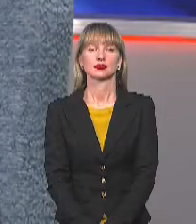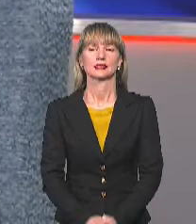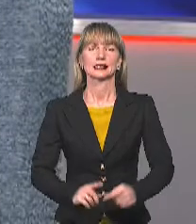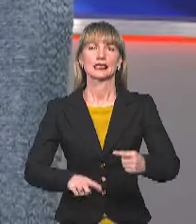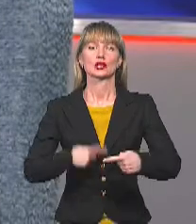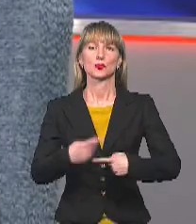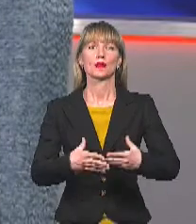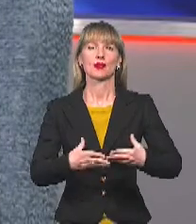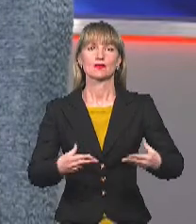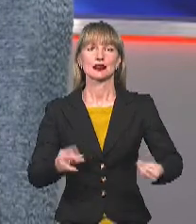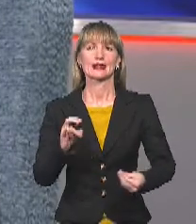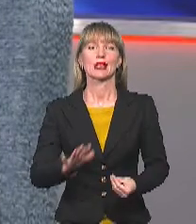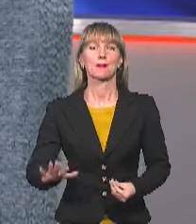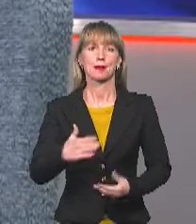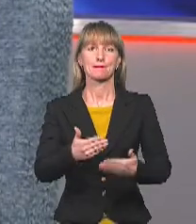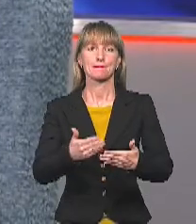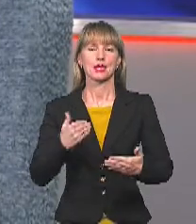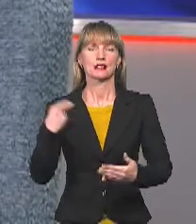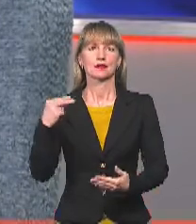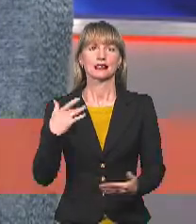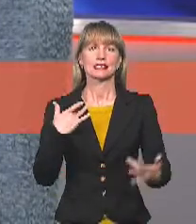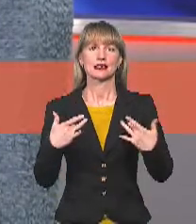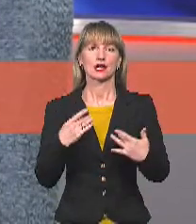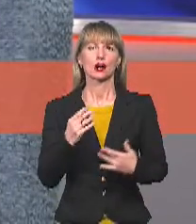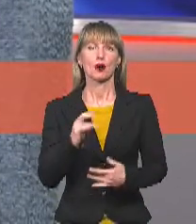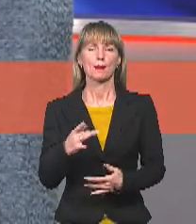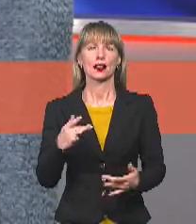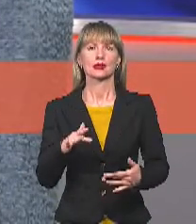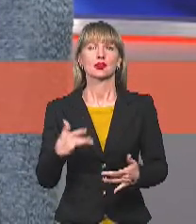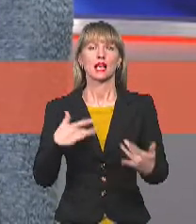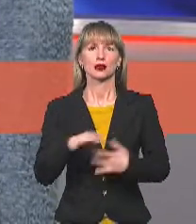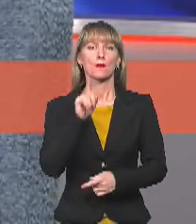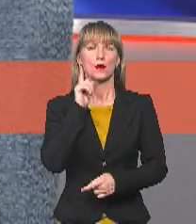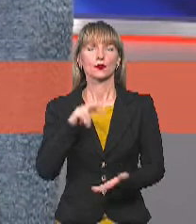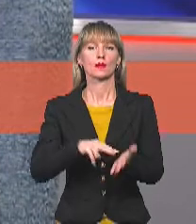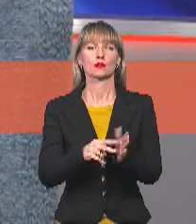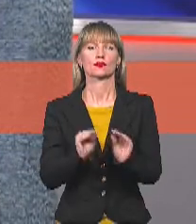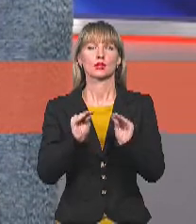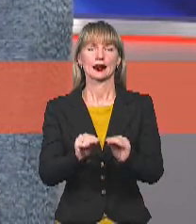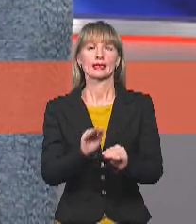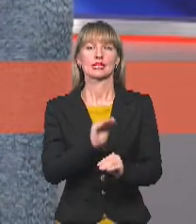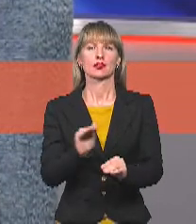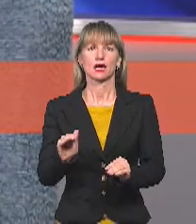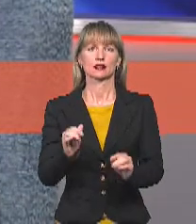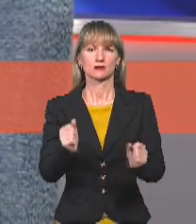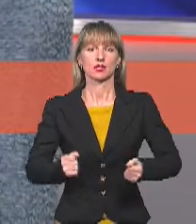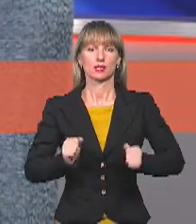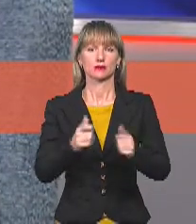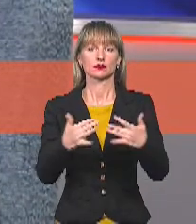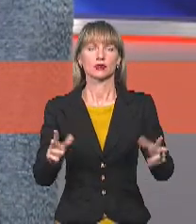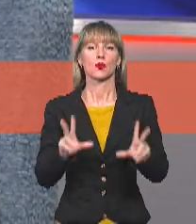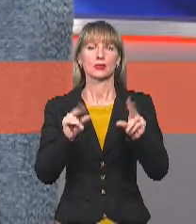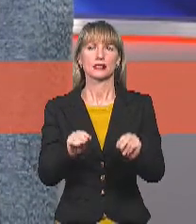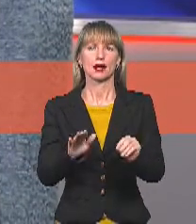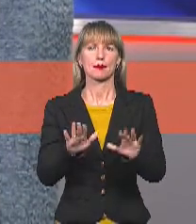Наступної весни на площі перед Запорізьким цирком і театром молоді планують встановити дитячі атракціони, обіцяє